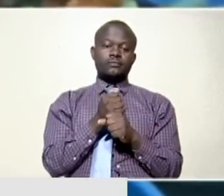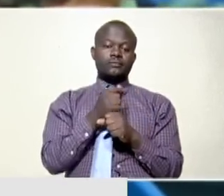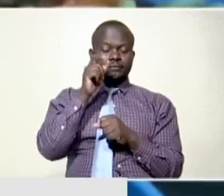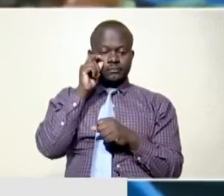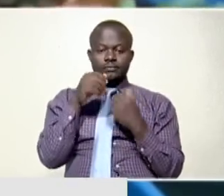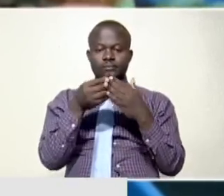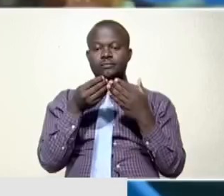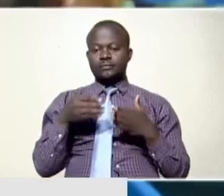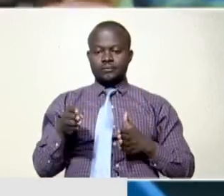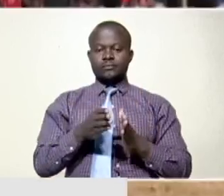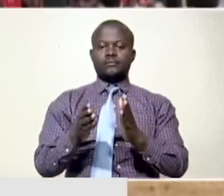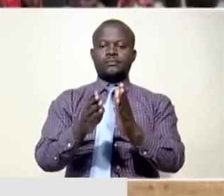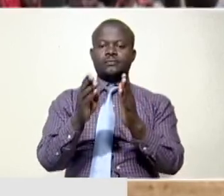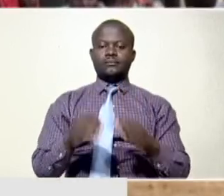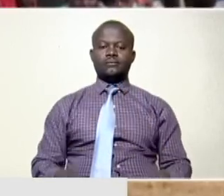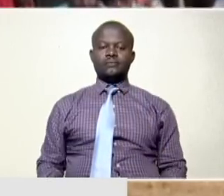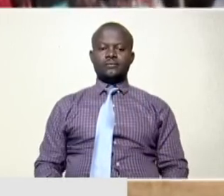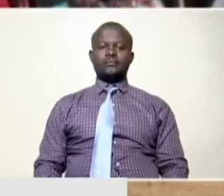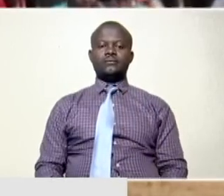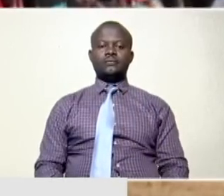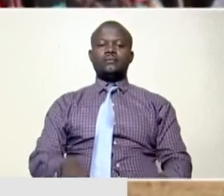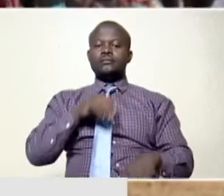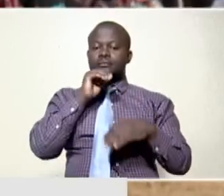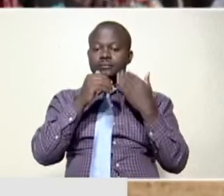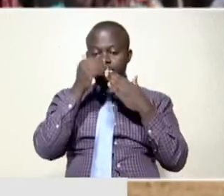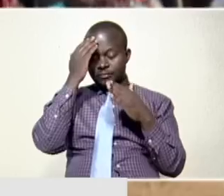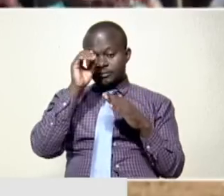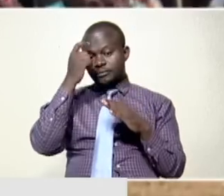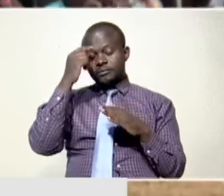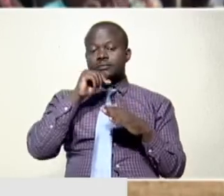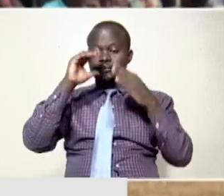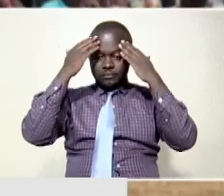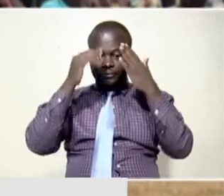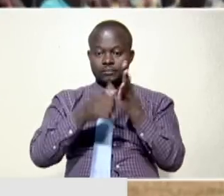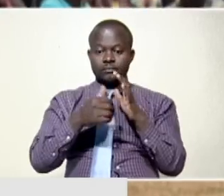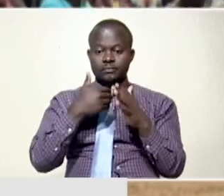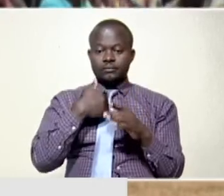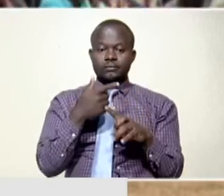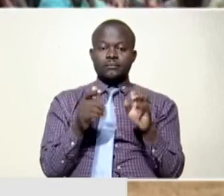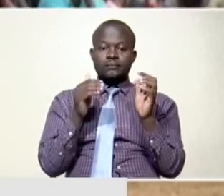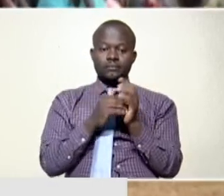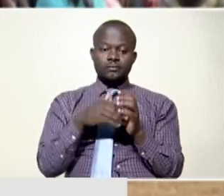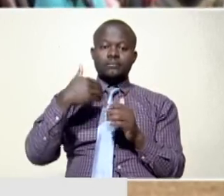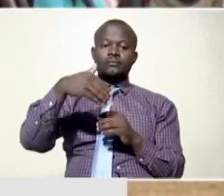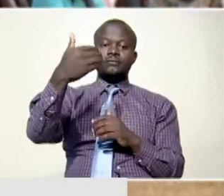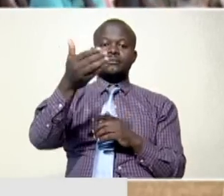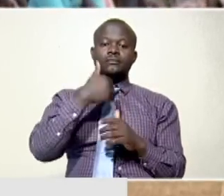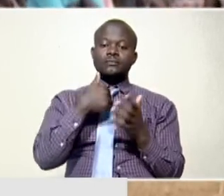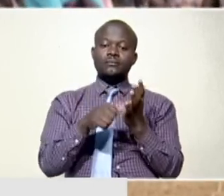naduye n'umuhanda ntabwo ari uko leta itazi ibibazo mufite ariko tugenda duhura